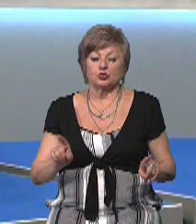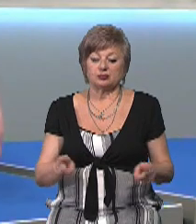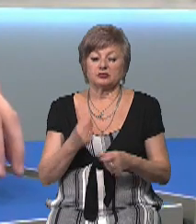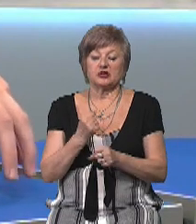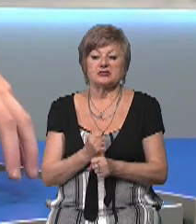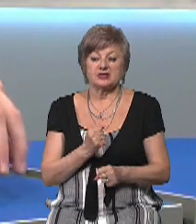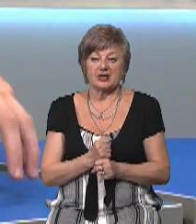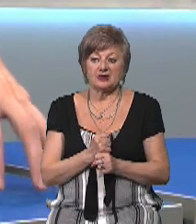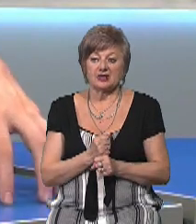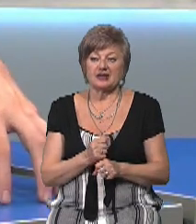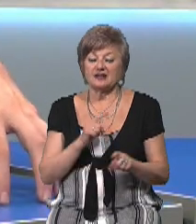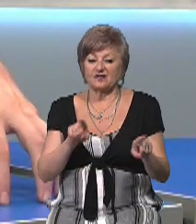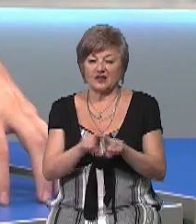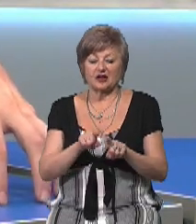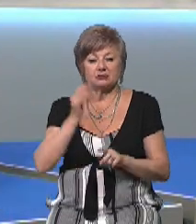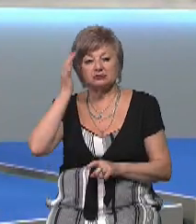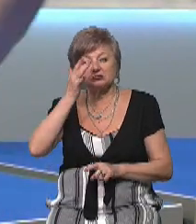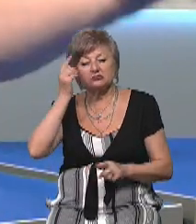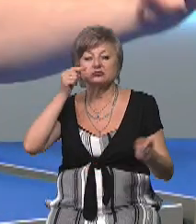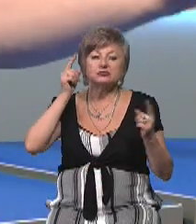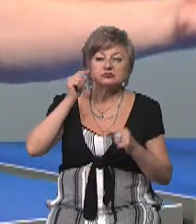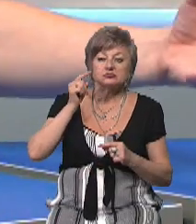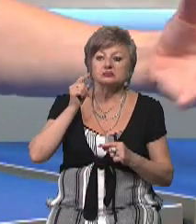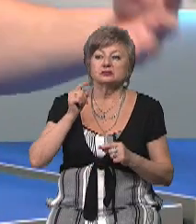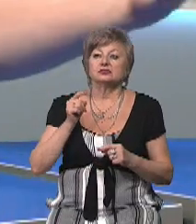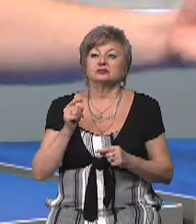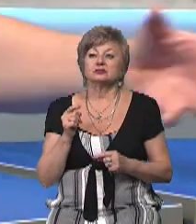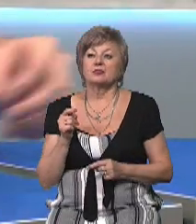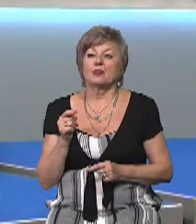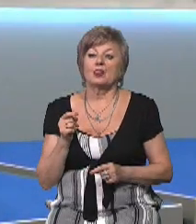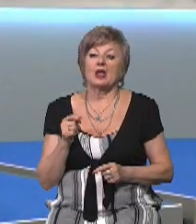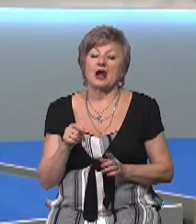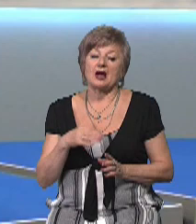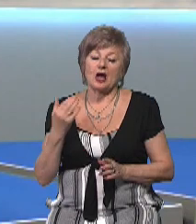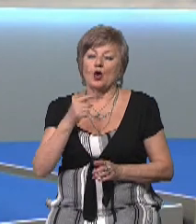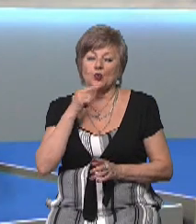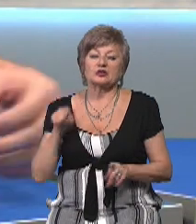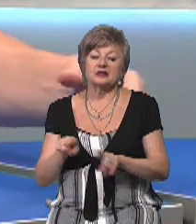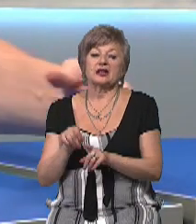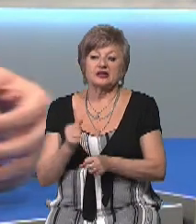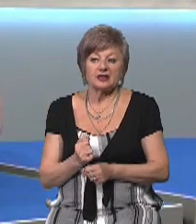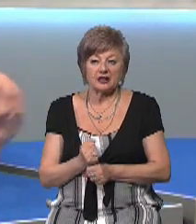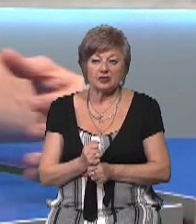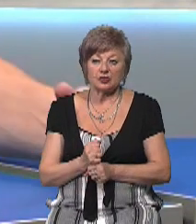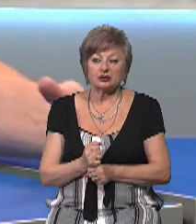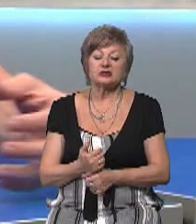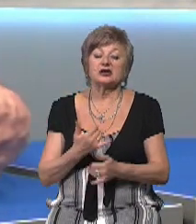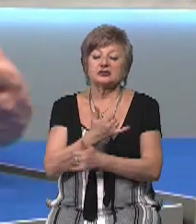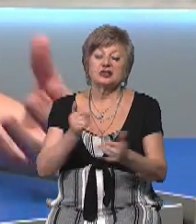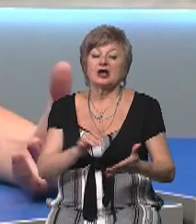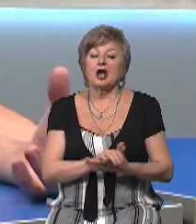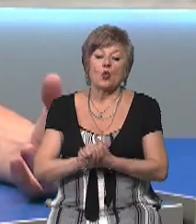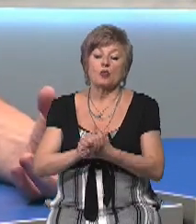створювати такі ж міфи, а по ту сторону їх роблять, так, відповідно, якщо ми будемо, то для суспільства буде